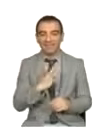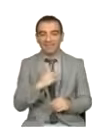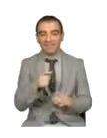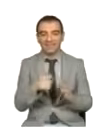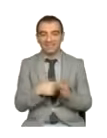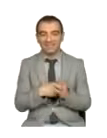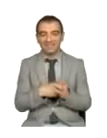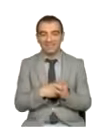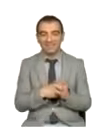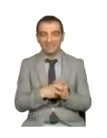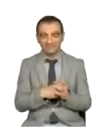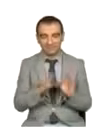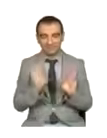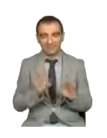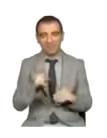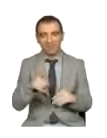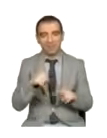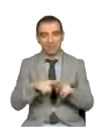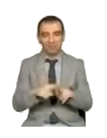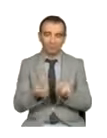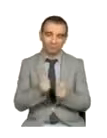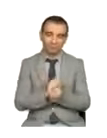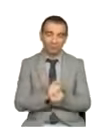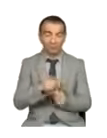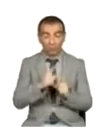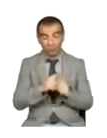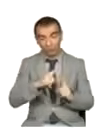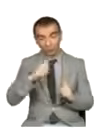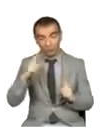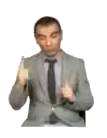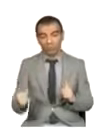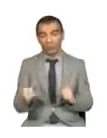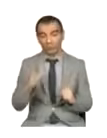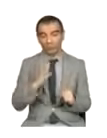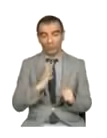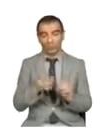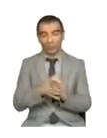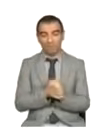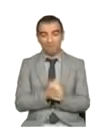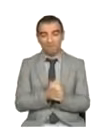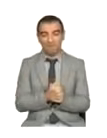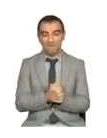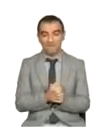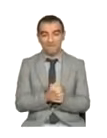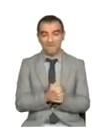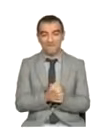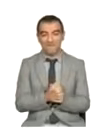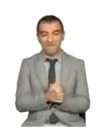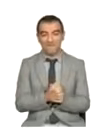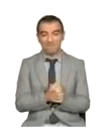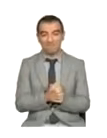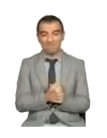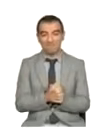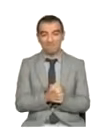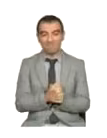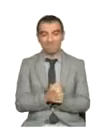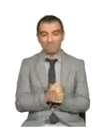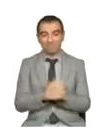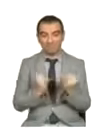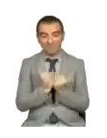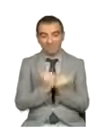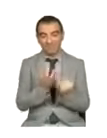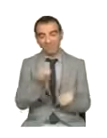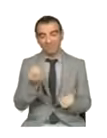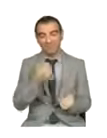okuyacağım. Tamam. Abdülkarim, Kasongo, Kalabo, Mabutu, Seseseko, Nenengedu, Vazabanga, Lukumendevru. Kardeşim